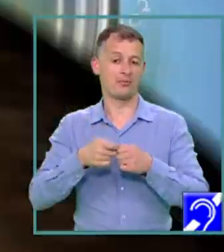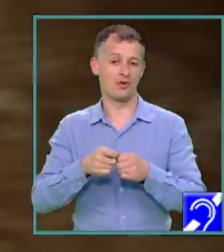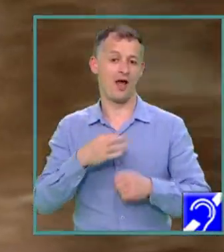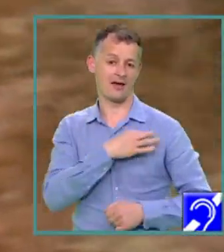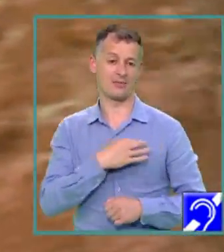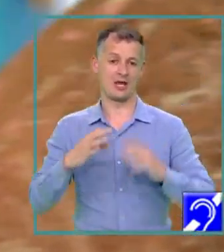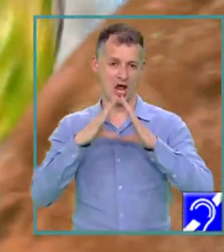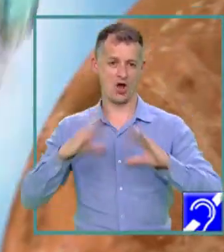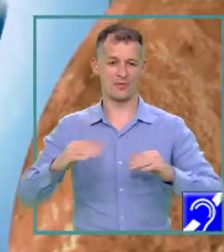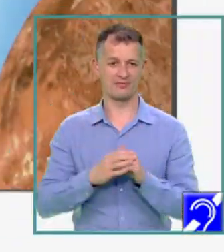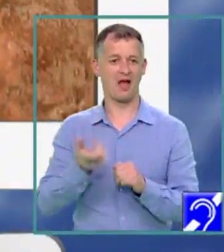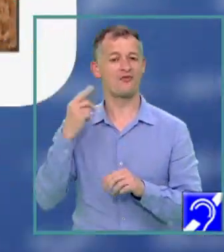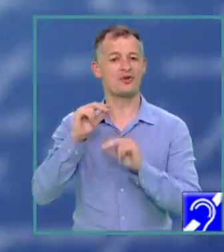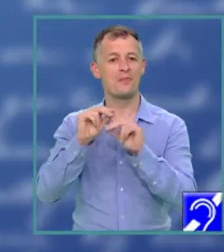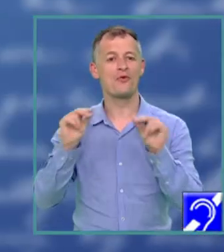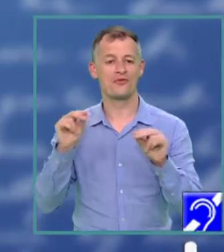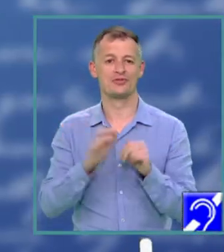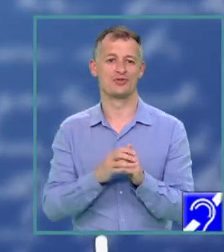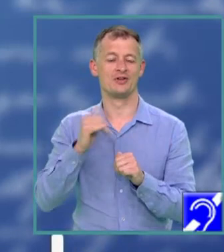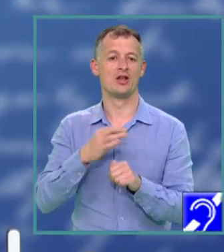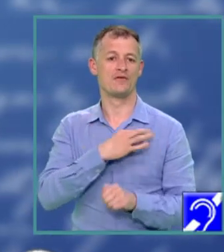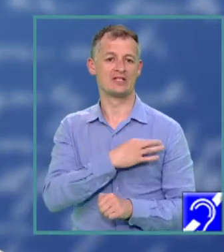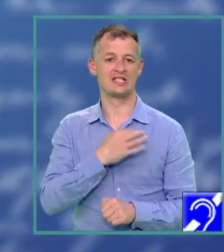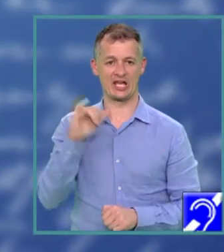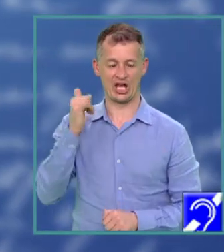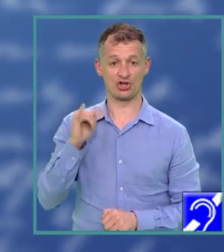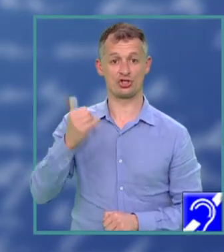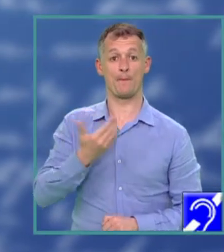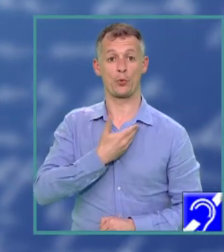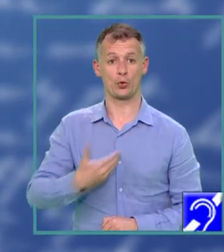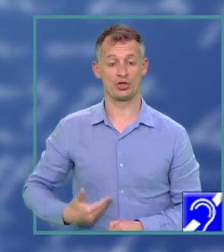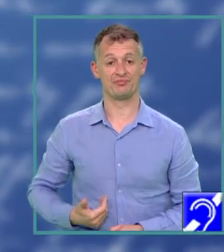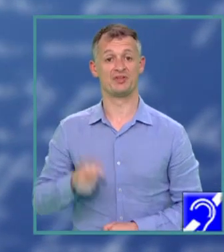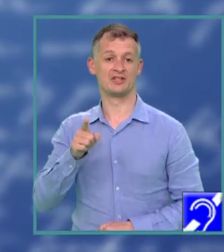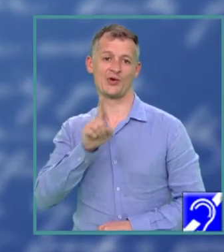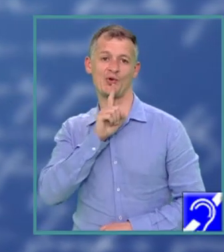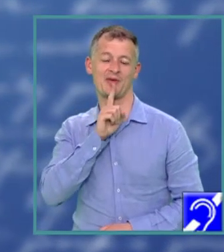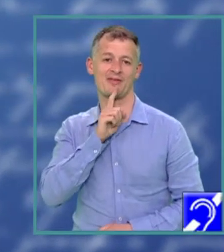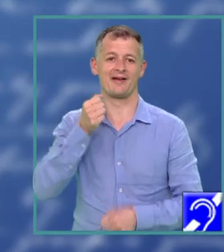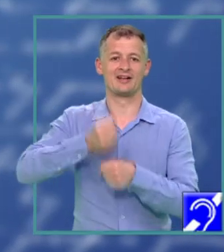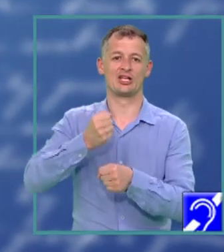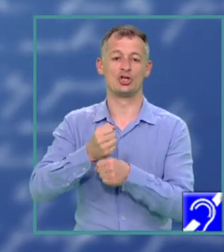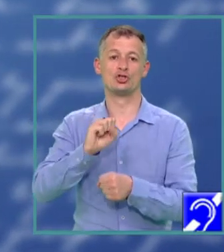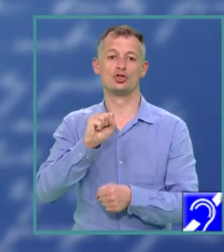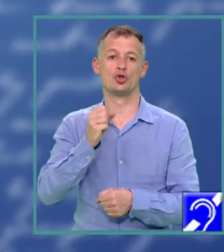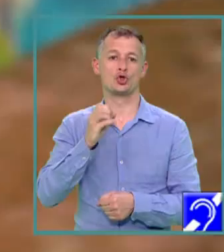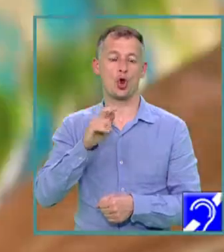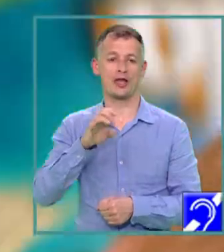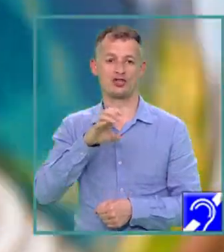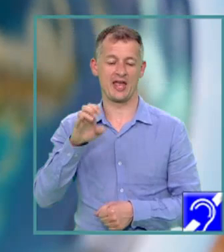Române. A fost profesor la universitățile din Iași și București și este considerat creatorul sociologiei